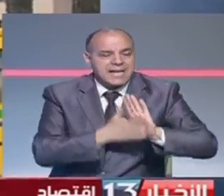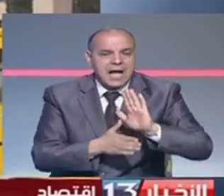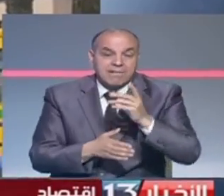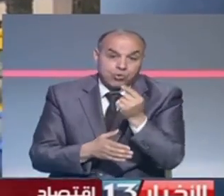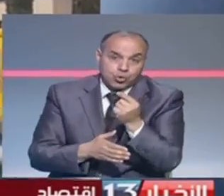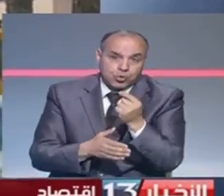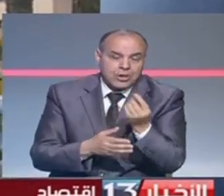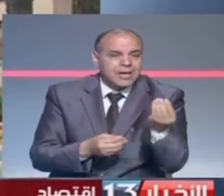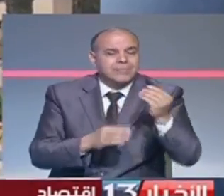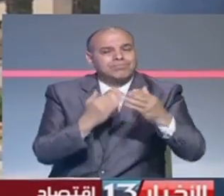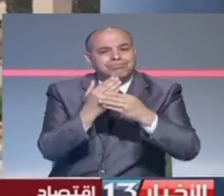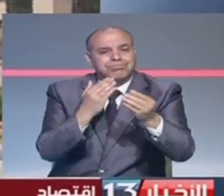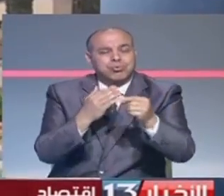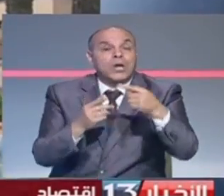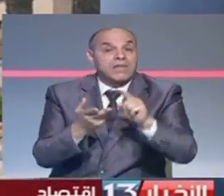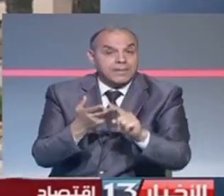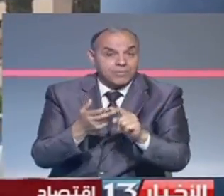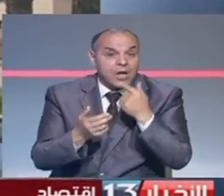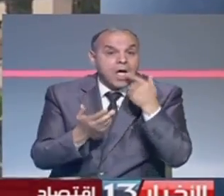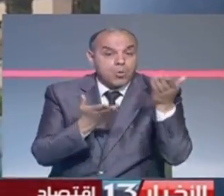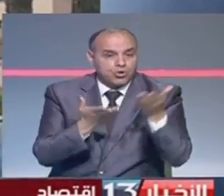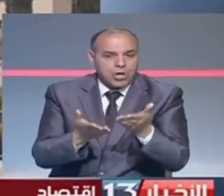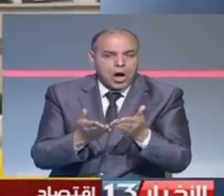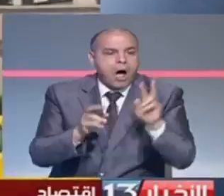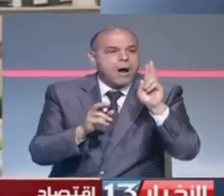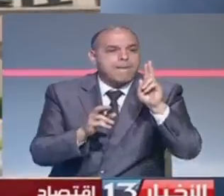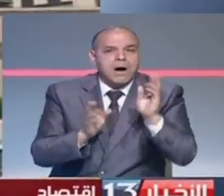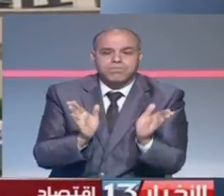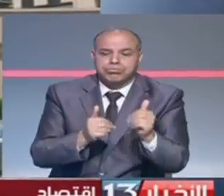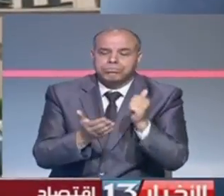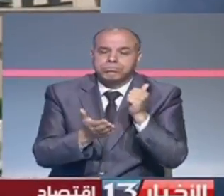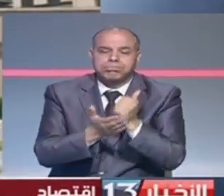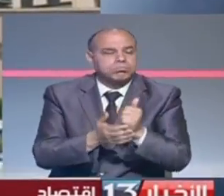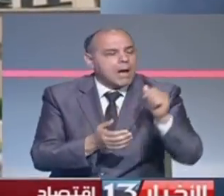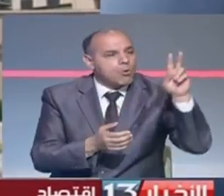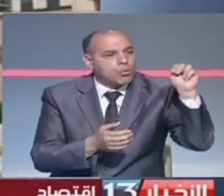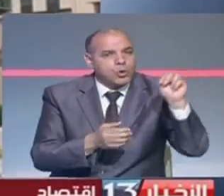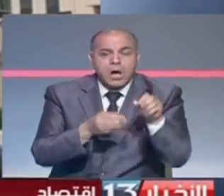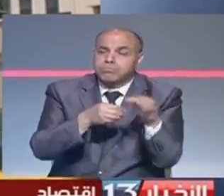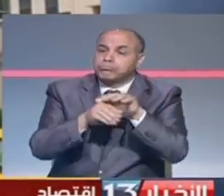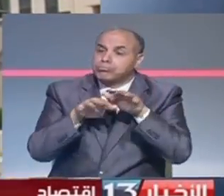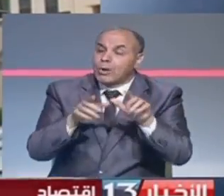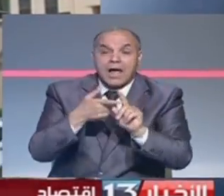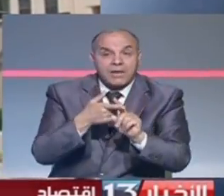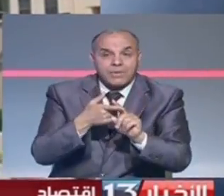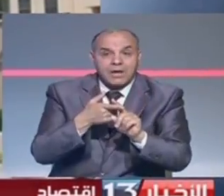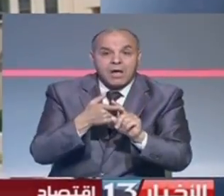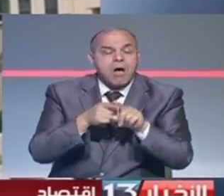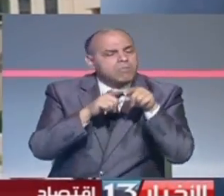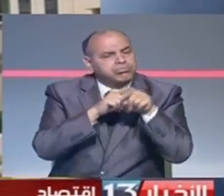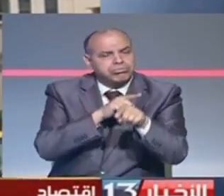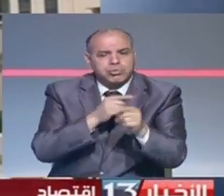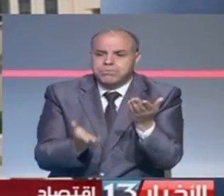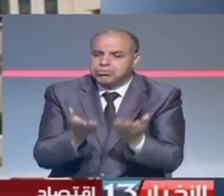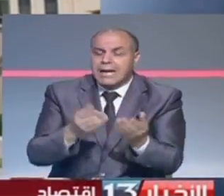لتسديد دفوعات ها وجاء ايضا في تقرير صندوق النقد الدولي انجاحه كونا ستعمق عدم